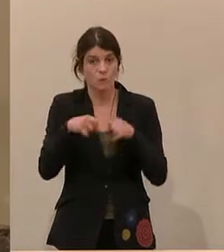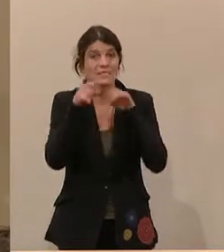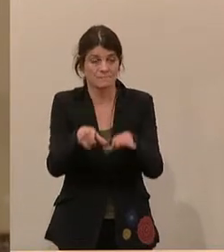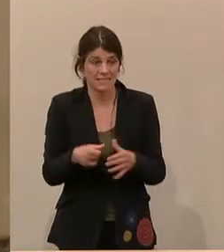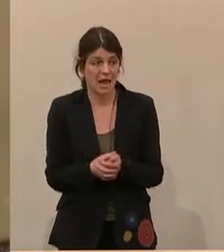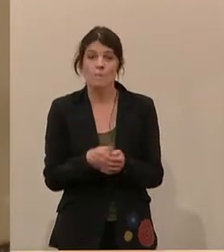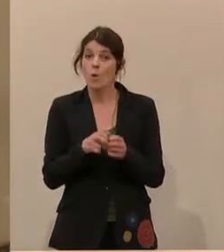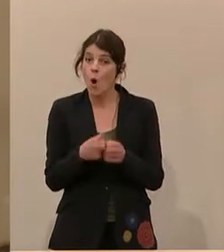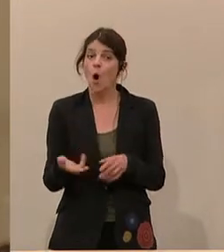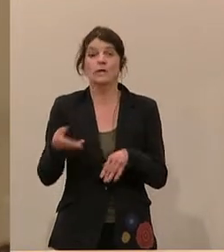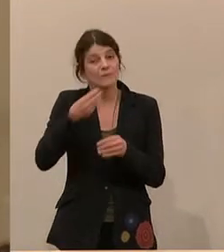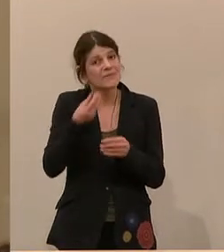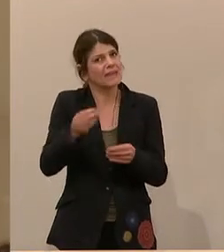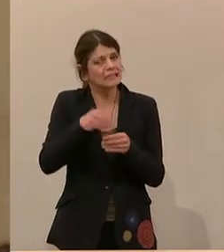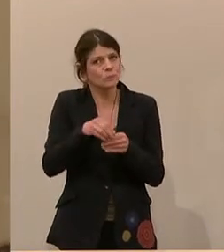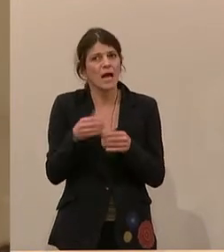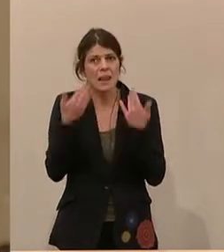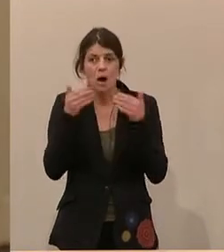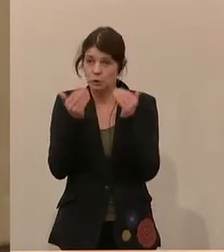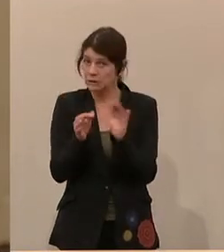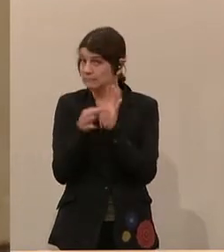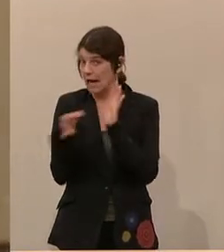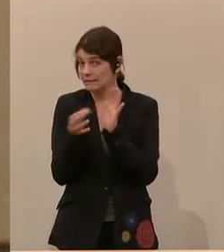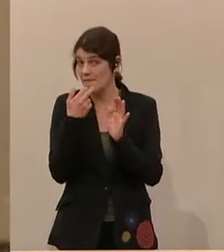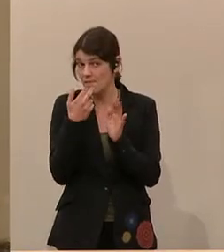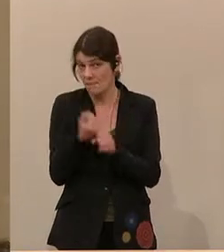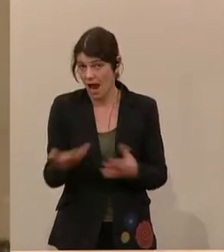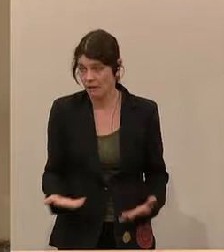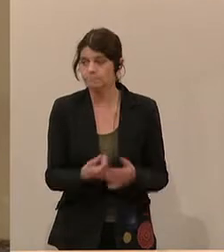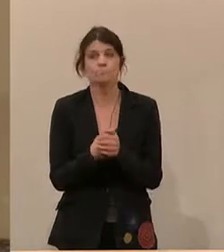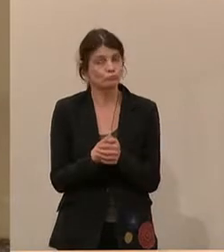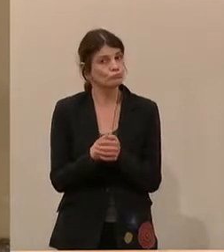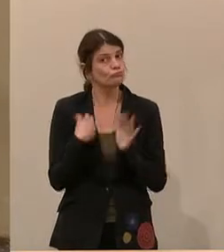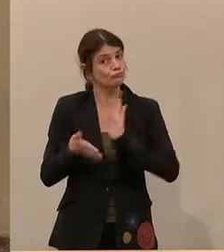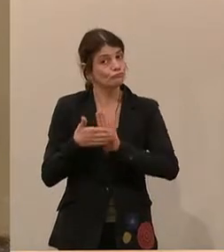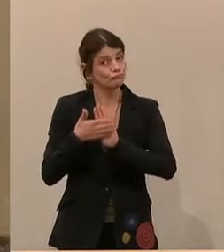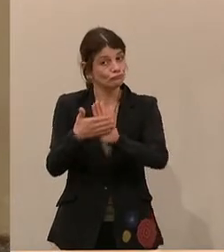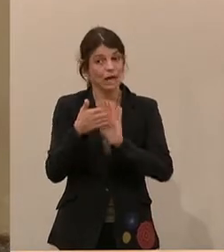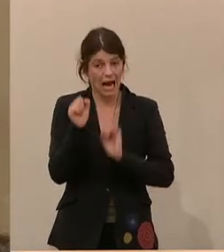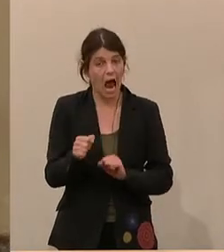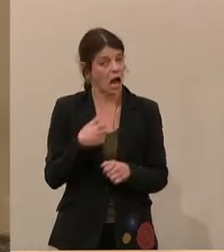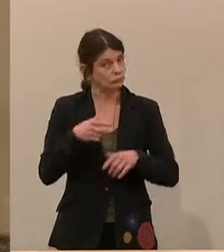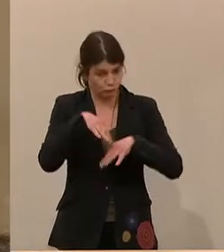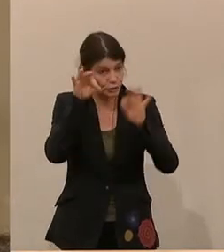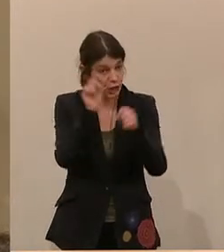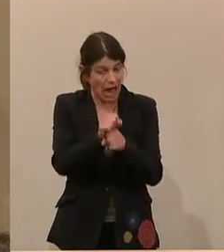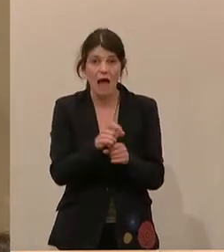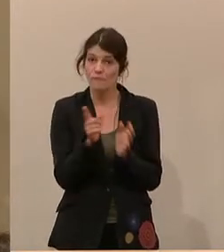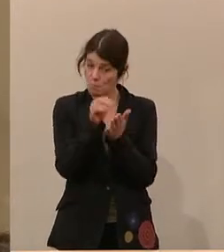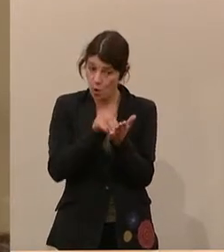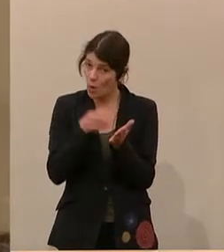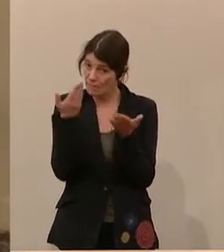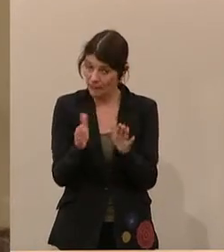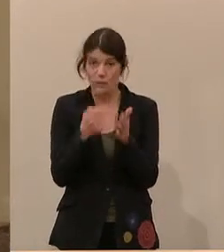2017, um zusätzliche Klimaschutzmaßnahmen zu treffen. Das ist alles nachweisbar und auffindbar und